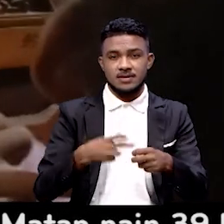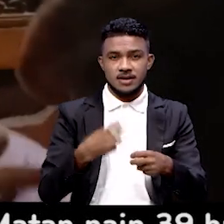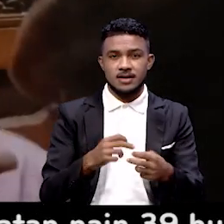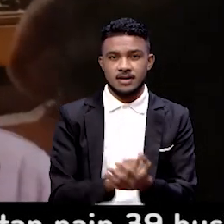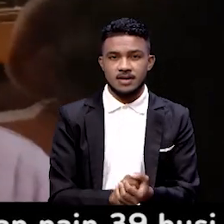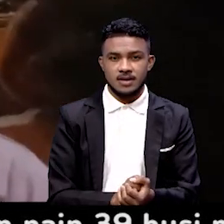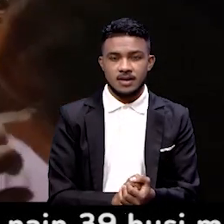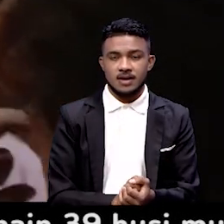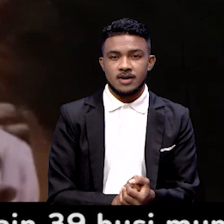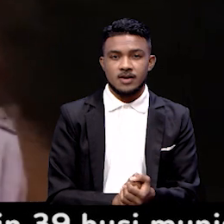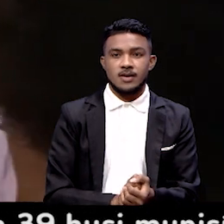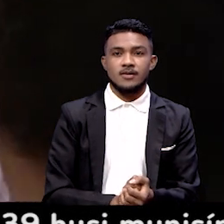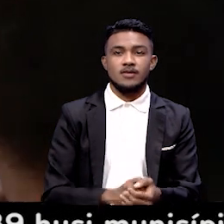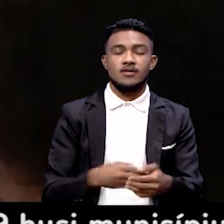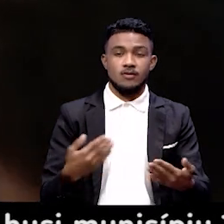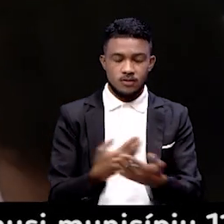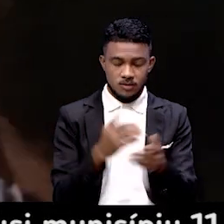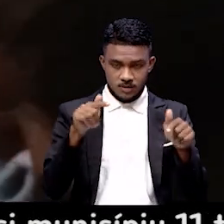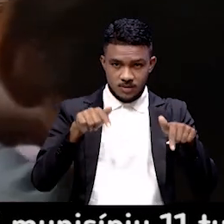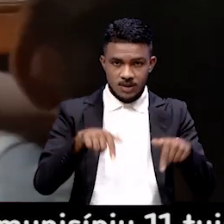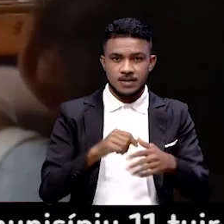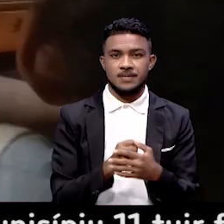Baru datang ke sini kok